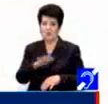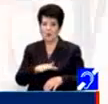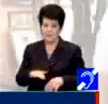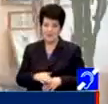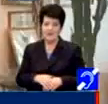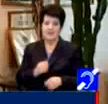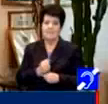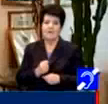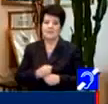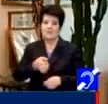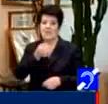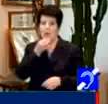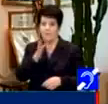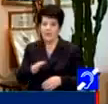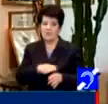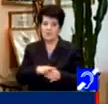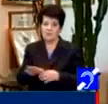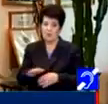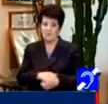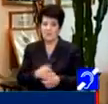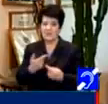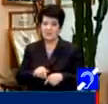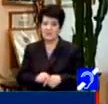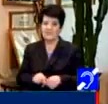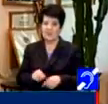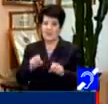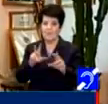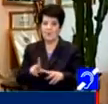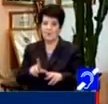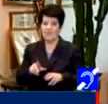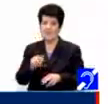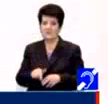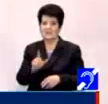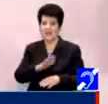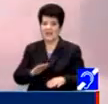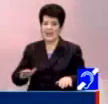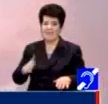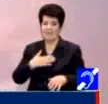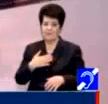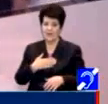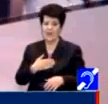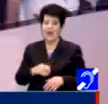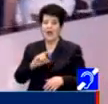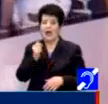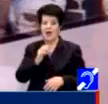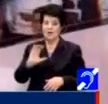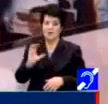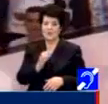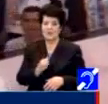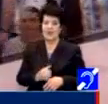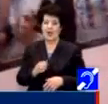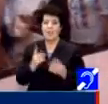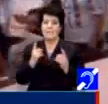fac ceea ce îmi place și promovez această profesie și între elevii mei. În anul centenarului Marii Uniri,